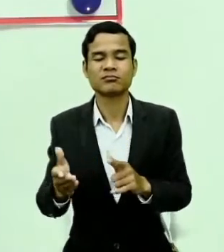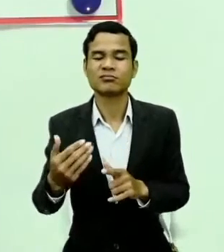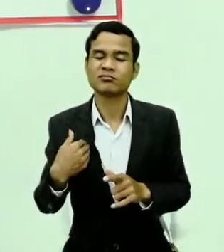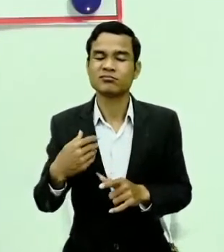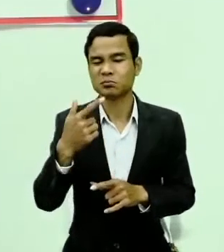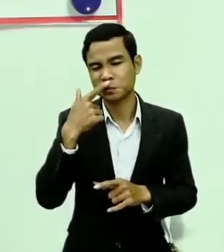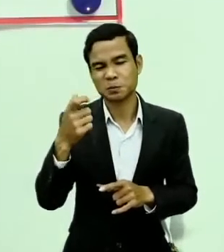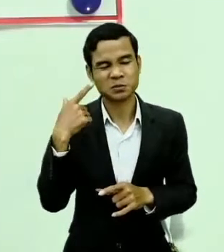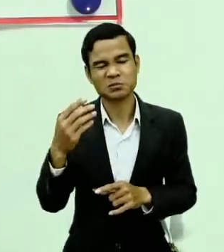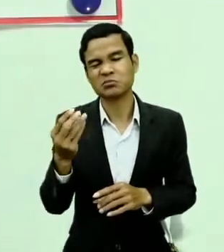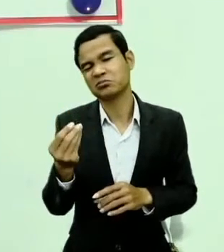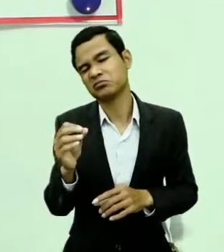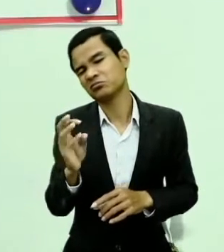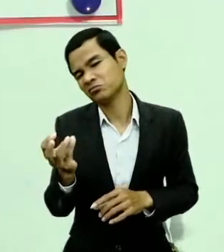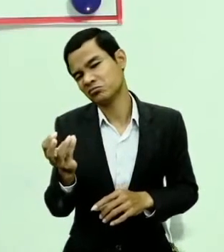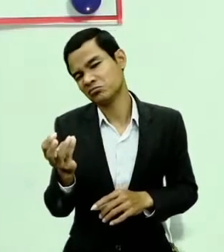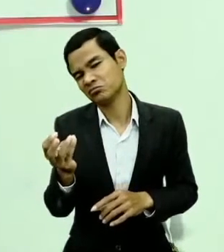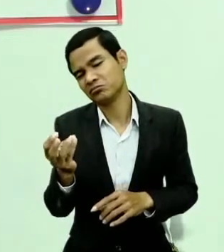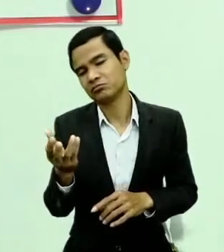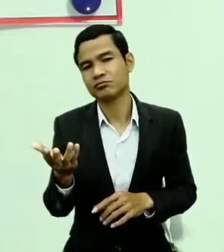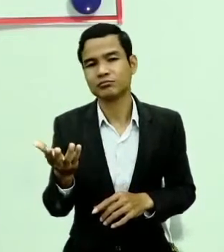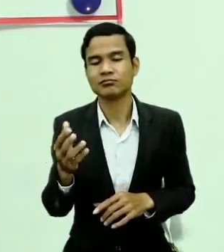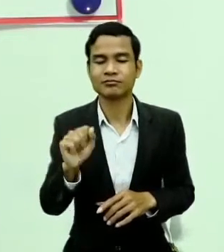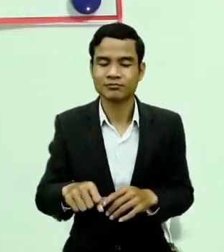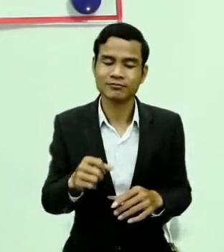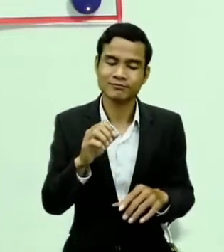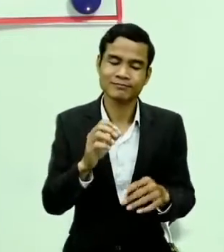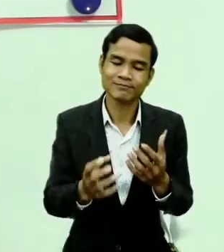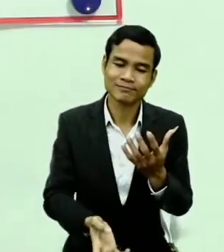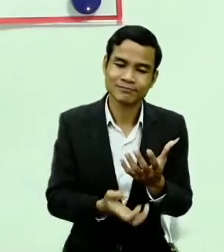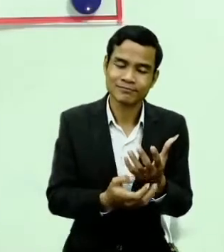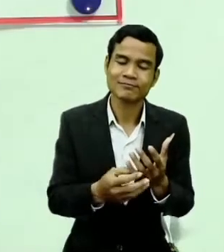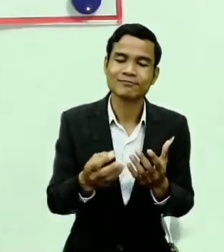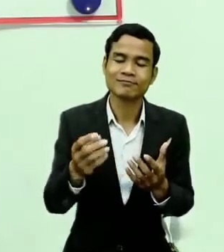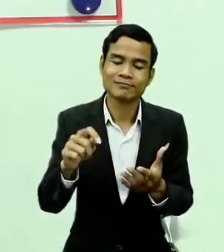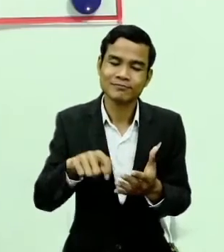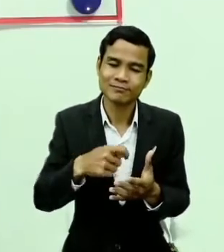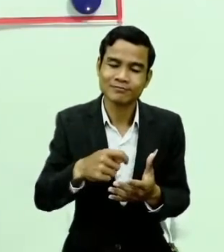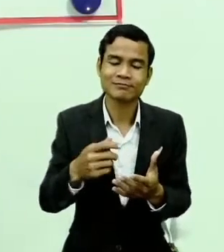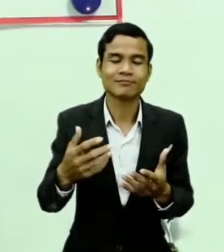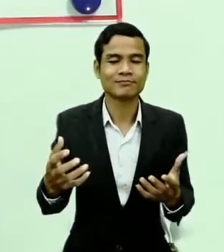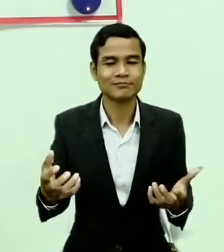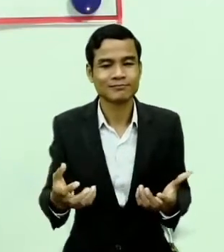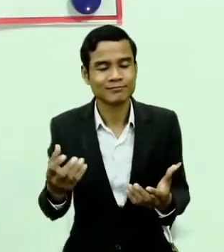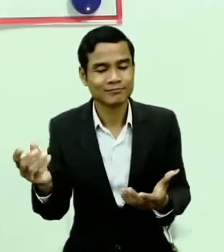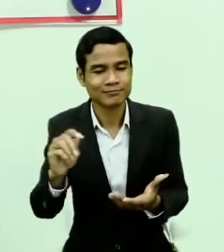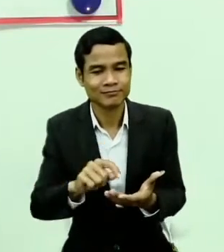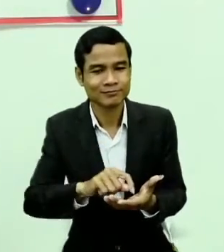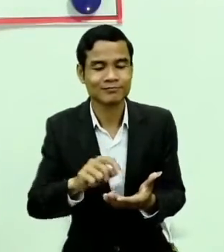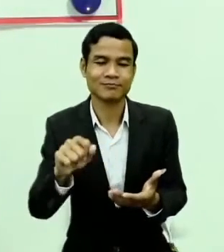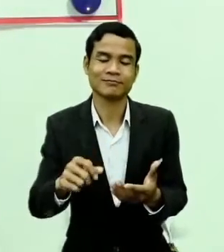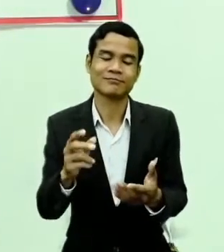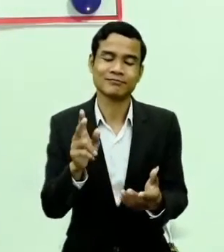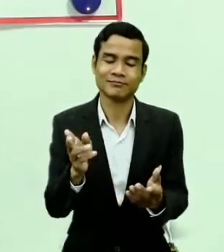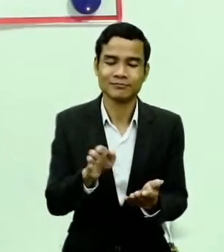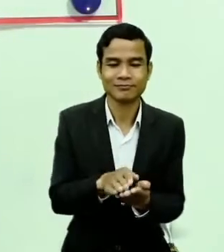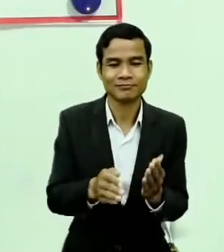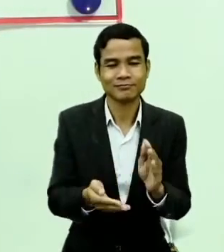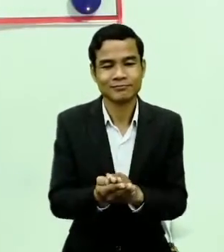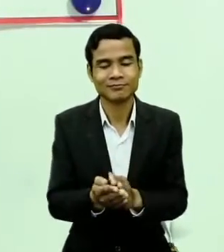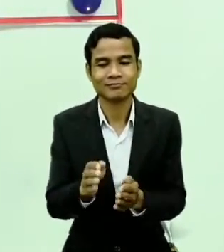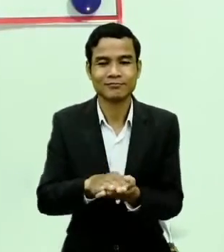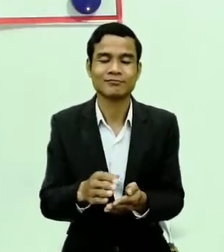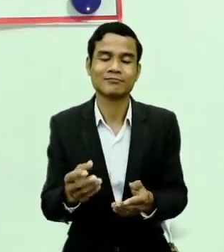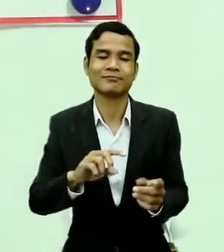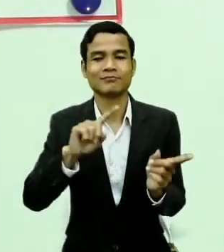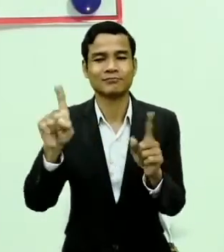bà mà áo xanh nên lôi ấy chẳng thơ mệnh đám bài thơ mà hâu bị tiếc chọc cho tử trên này bà nó bê bì bê đà mình chẳng